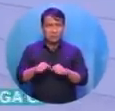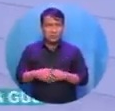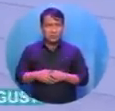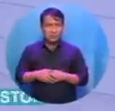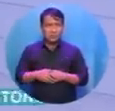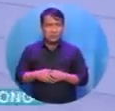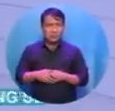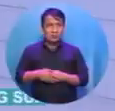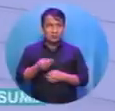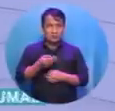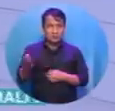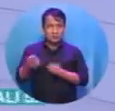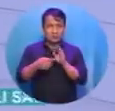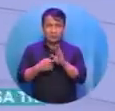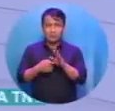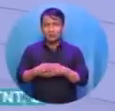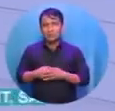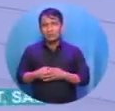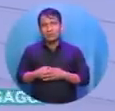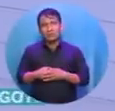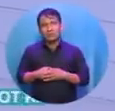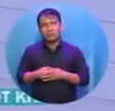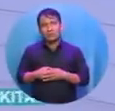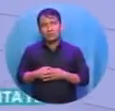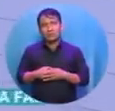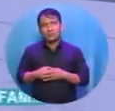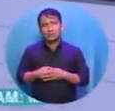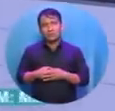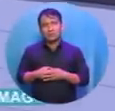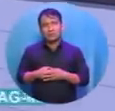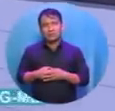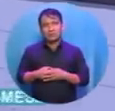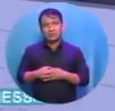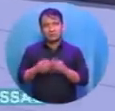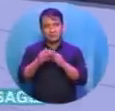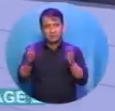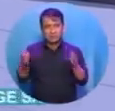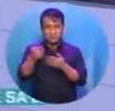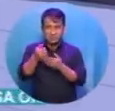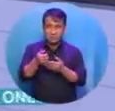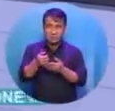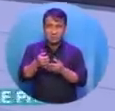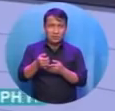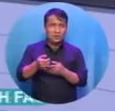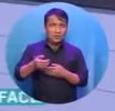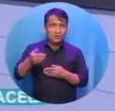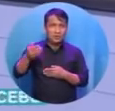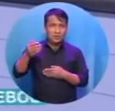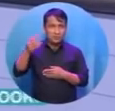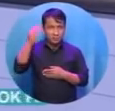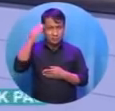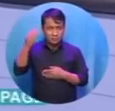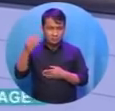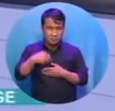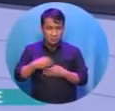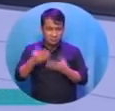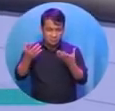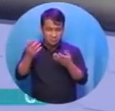now, malamig sa mata, malamig sa ulo, malamig sa